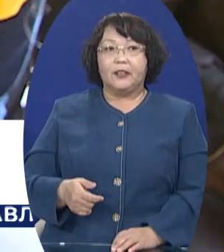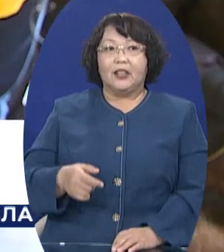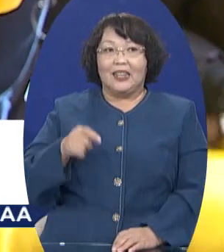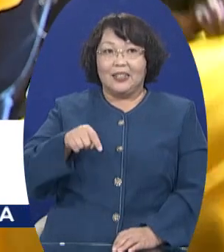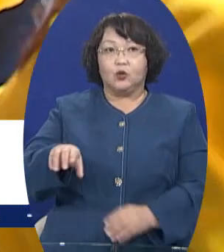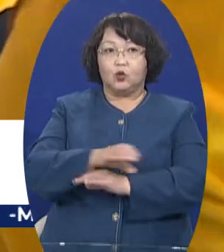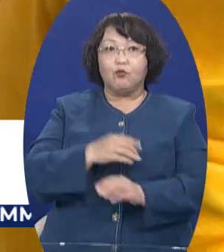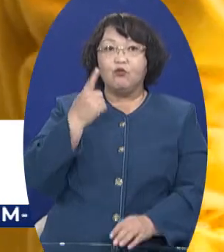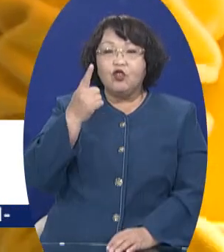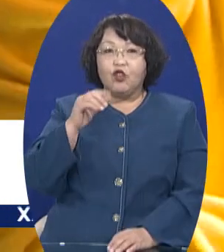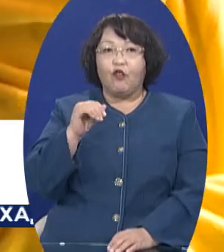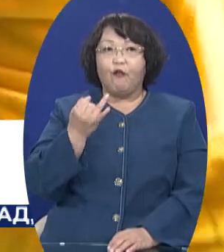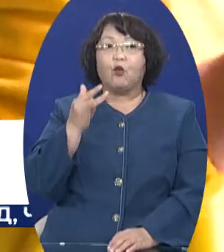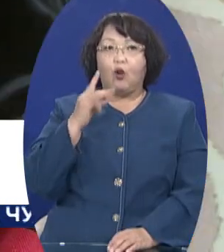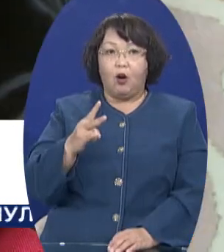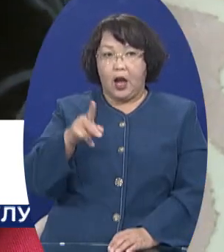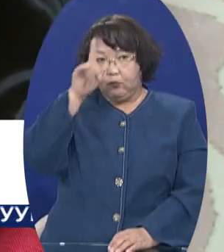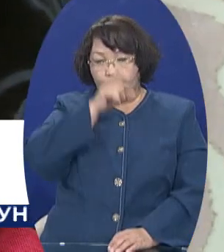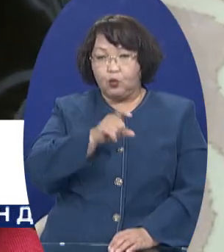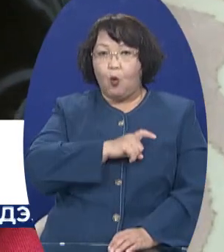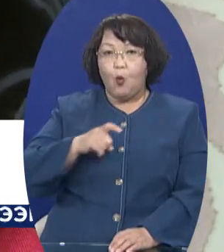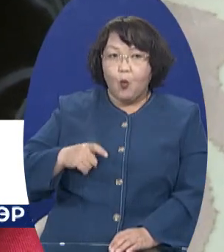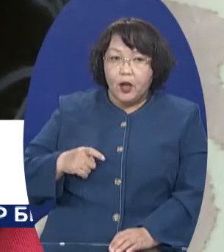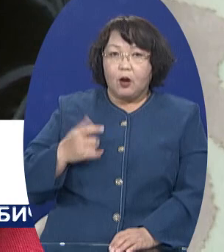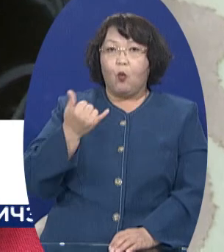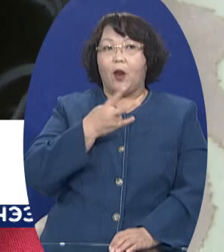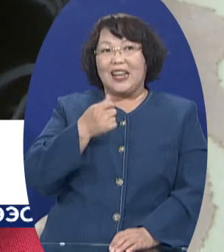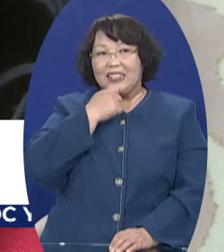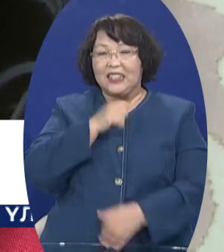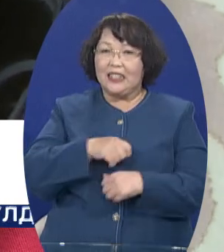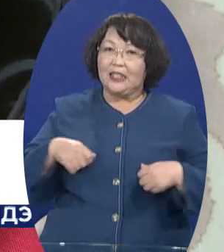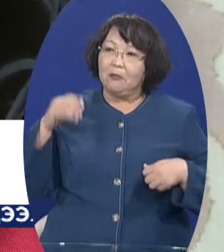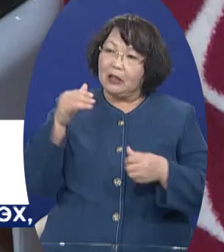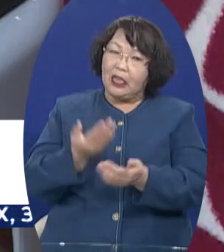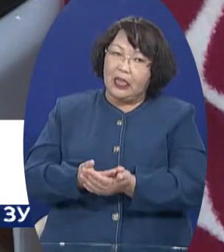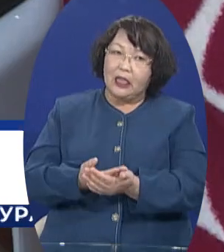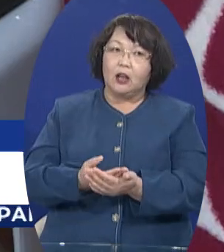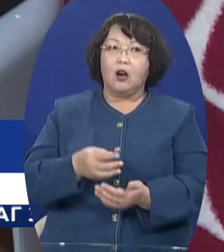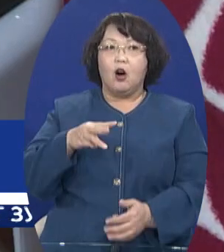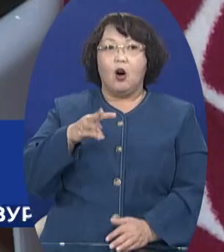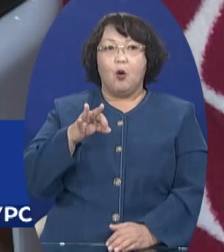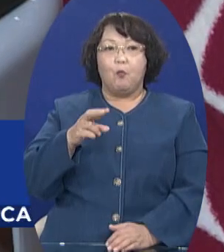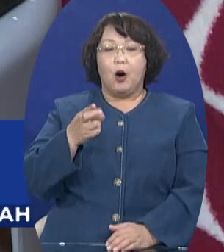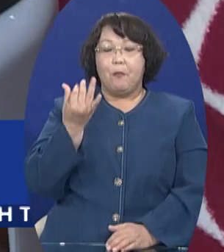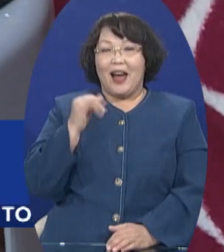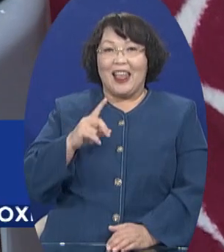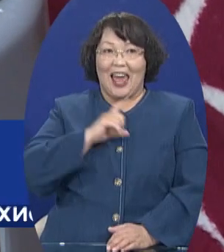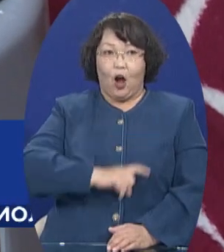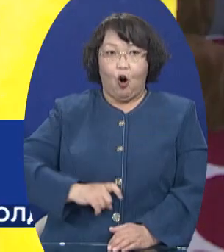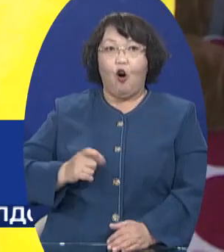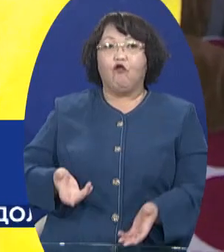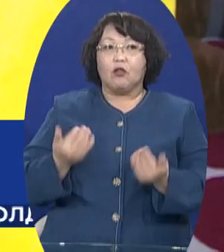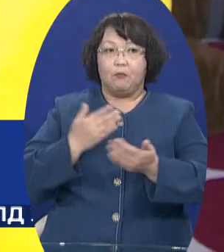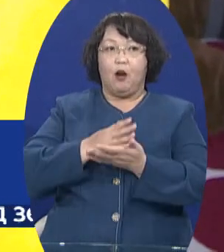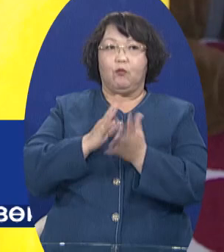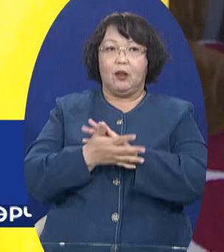дуудлага гарахад эмчнэр ховын унаагаараа эсвэл иргэдийн машины гуйж авдаг байна. Хэдийгээр мобайл эхо гэх энэ мэт авсаархан технологи тетэнд байгаа ч